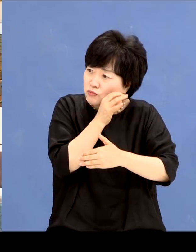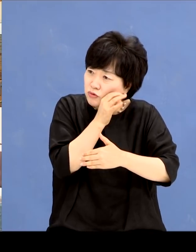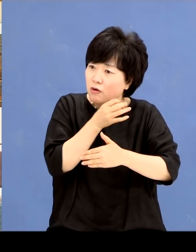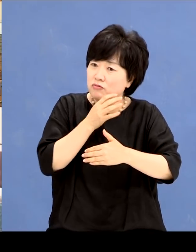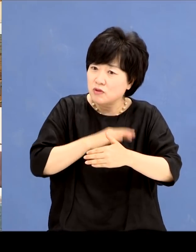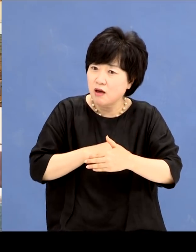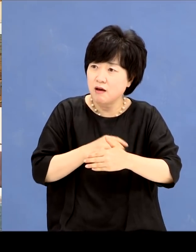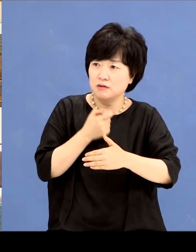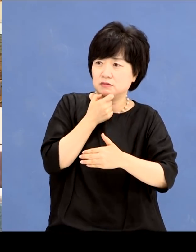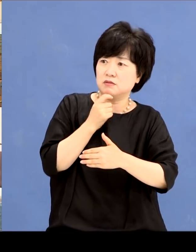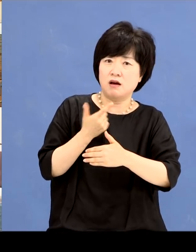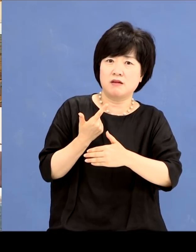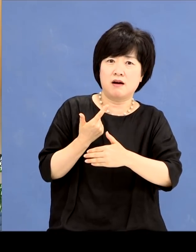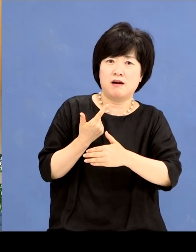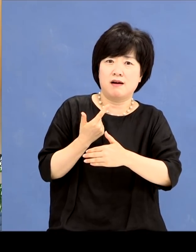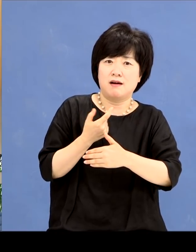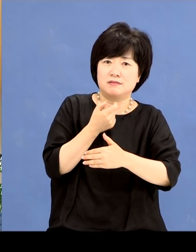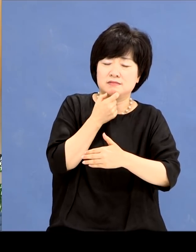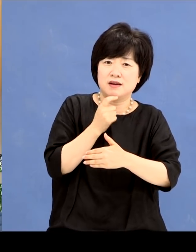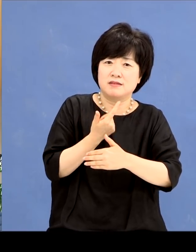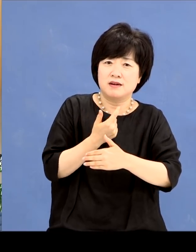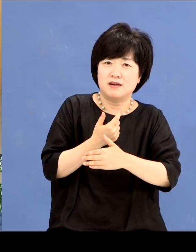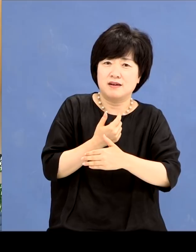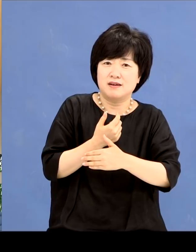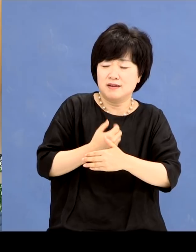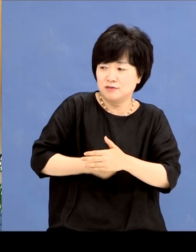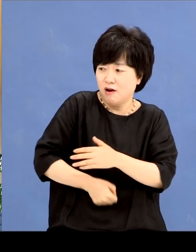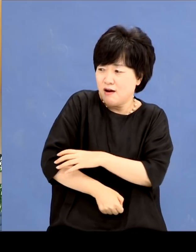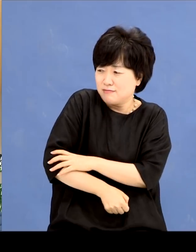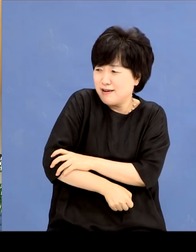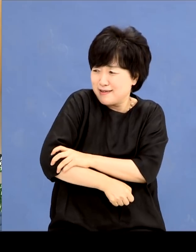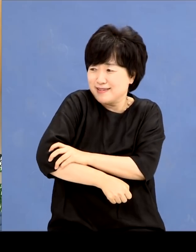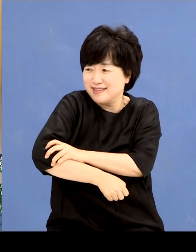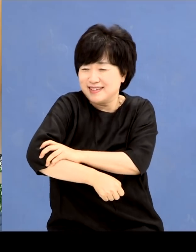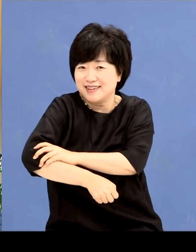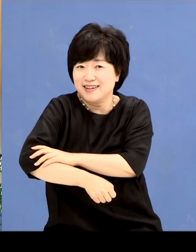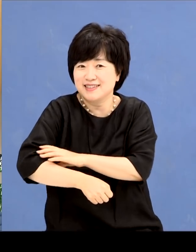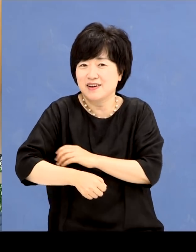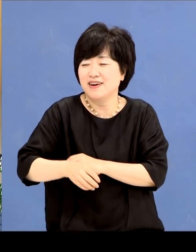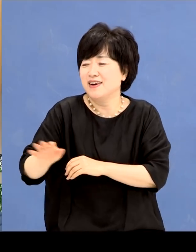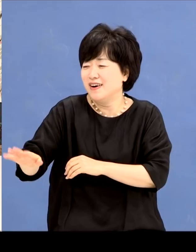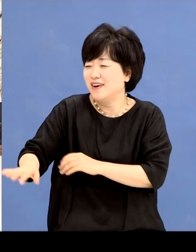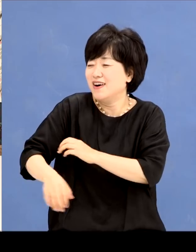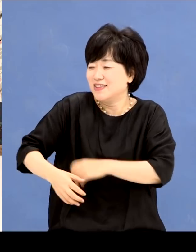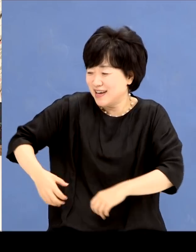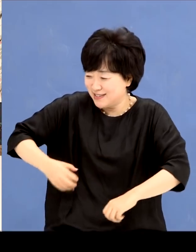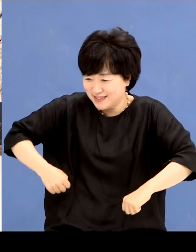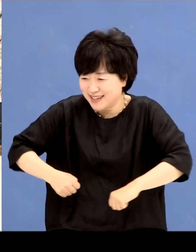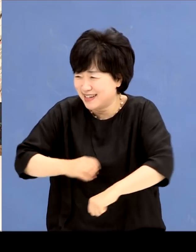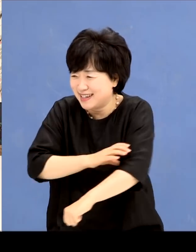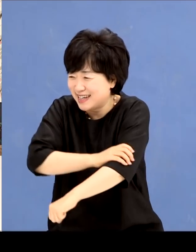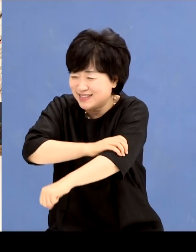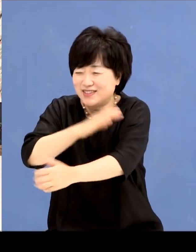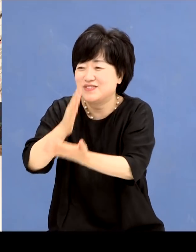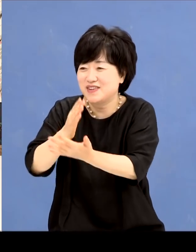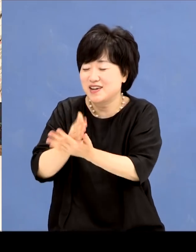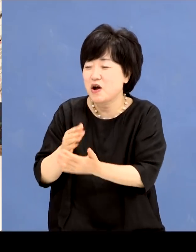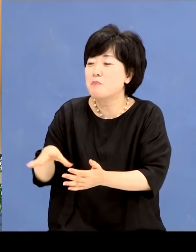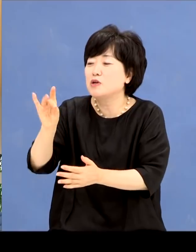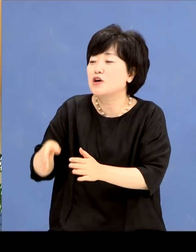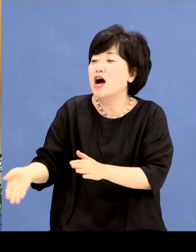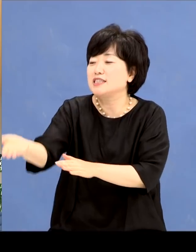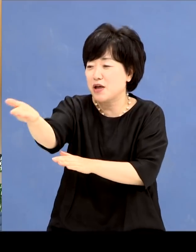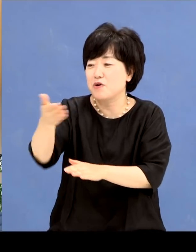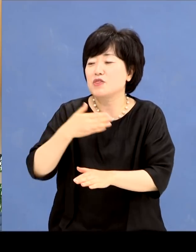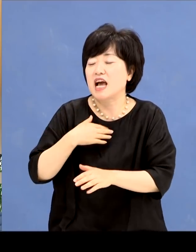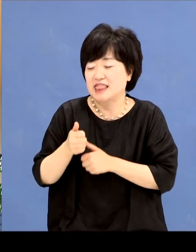너무 부끄럽잖아요. 그렇죠. 네. 그래서 권사님 괜찮으시면 앞에 먼저 앞장서 가시면 제가 따라가겠습니다. 제가 가겠습니다. 네, 내 발로. 따라가겠습니다.